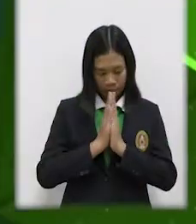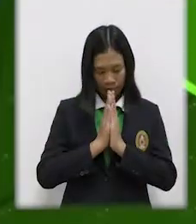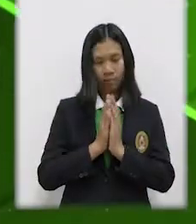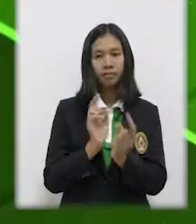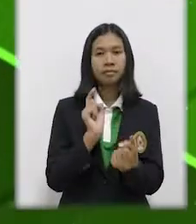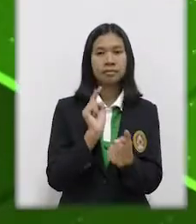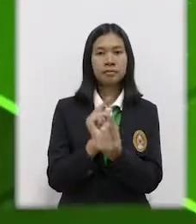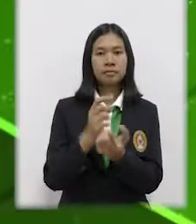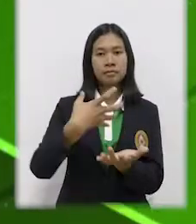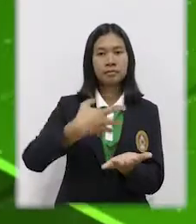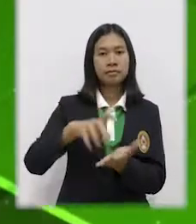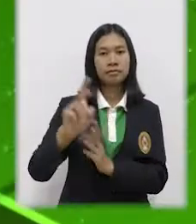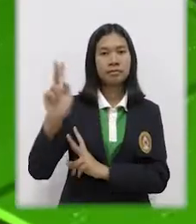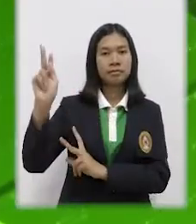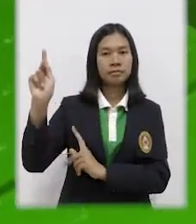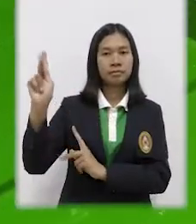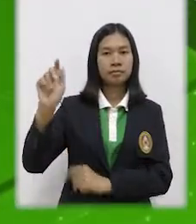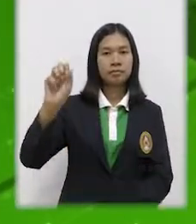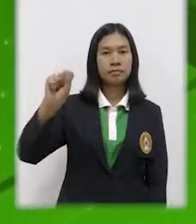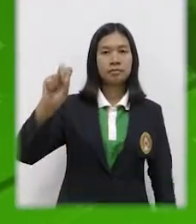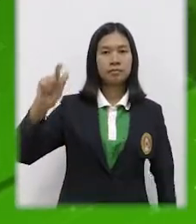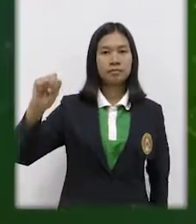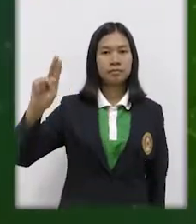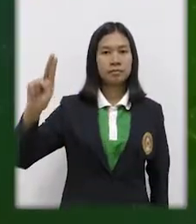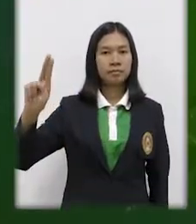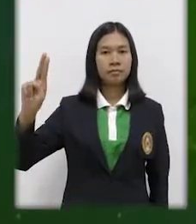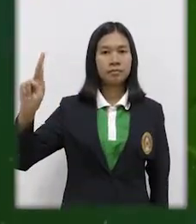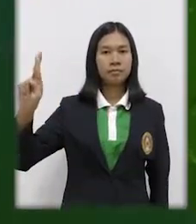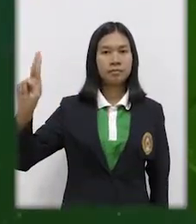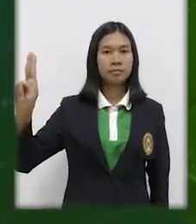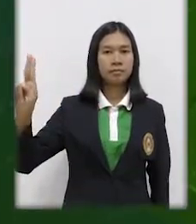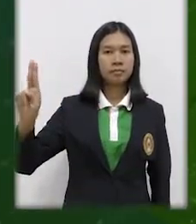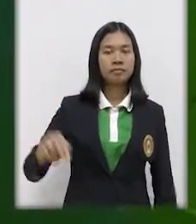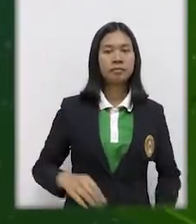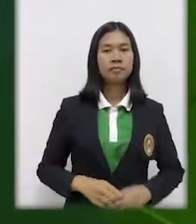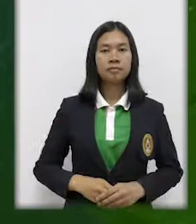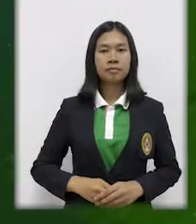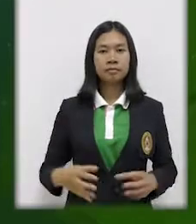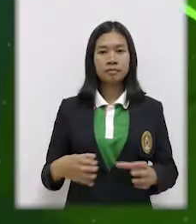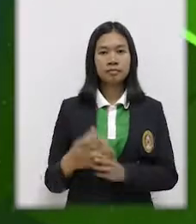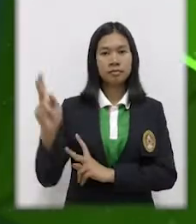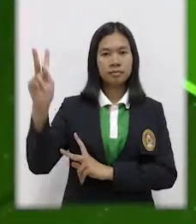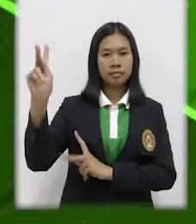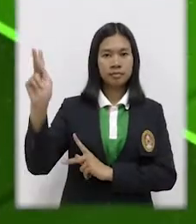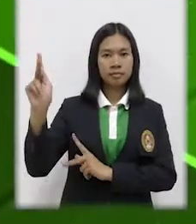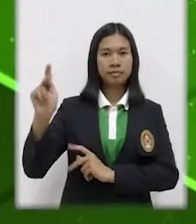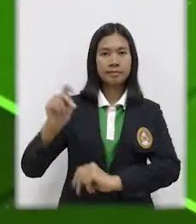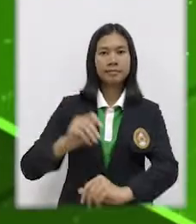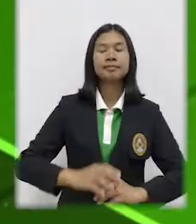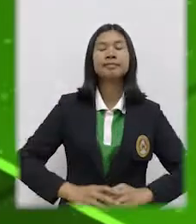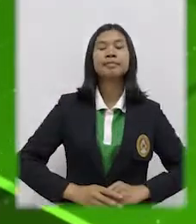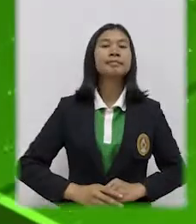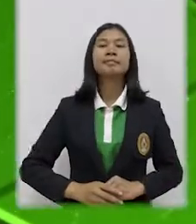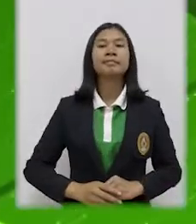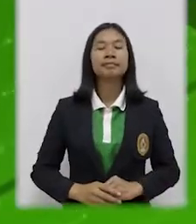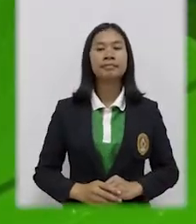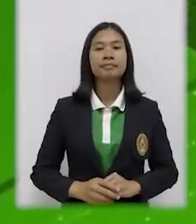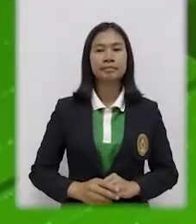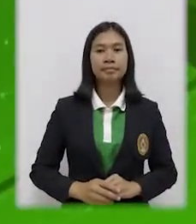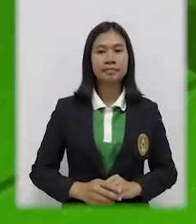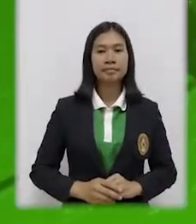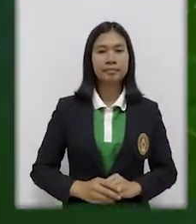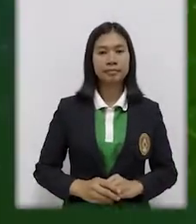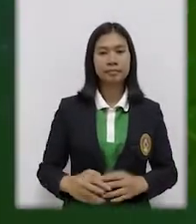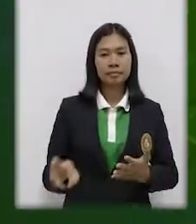สวัสดีค่ะพบกับการรายงานข่าว SNRU News กับดิฉันออนปริยาสินยูและทีมข่าว SNRU News ค่ะข่าวแ